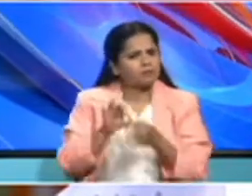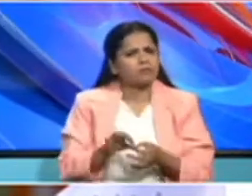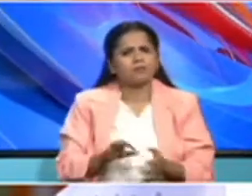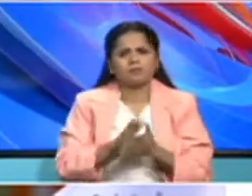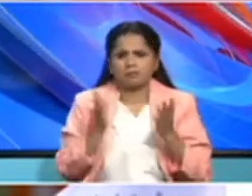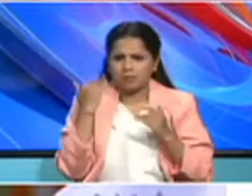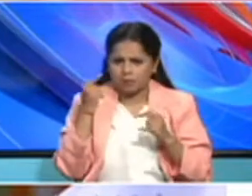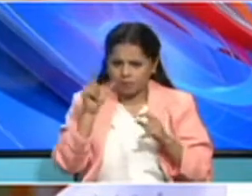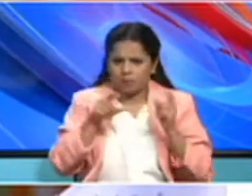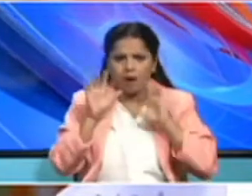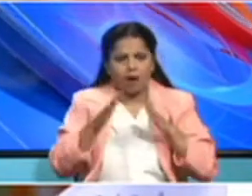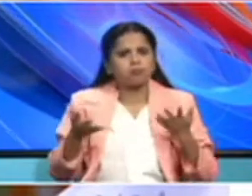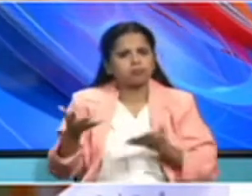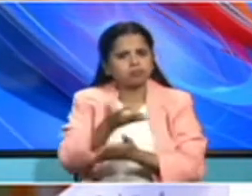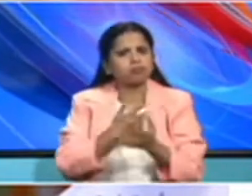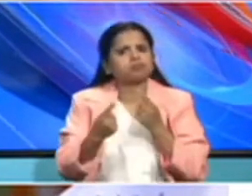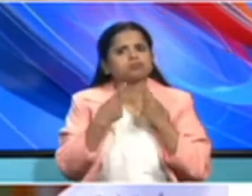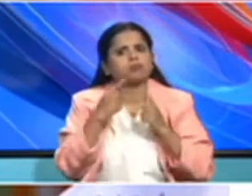बहुत चर्चा हो रही है।